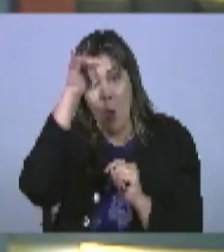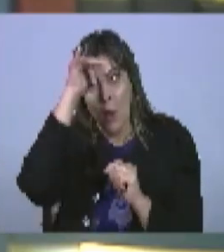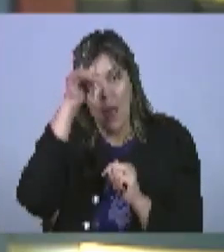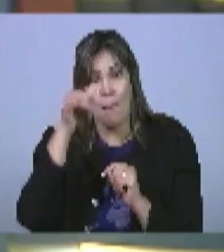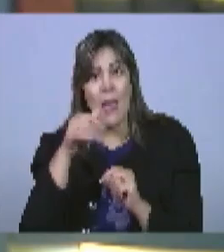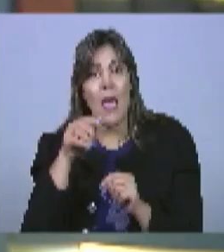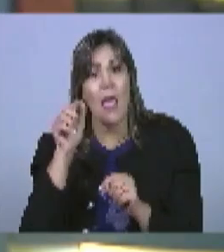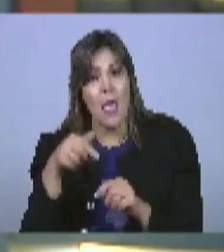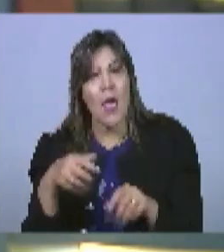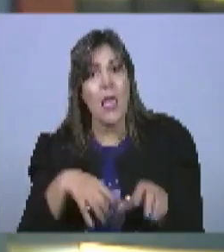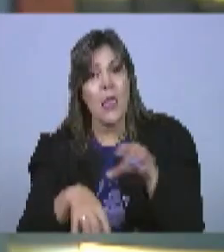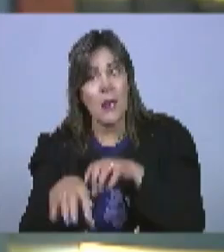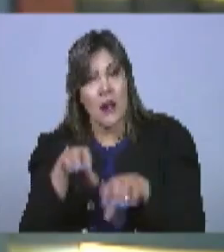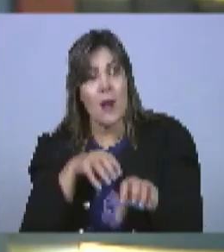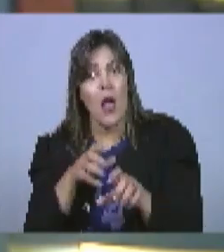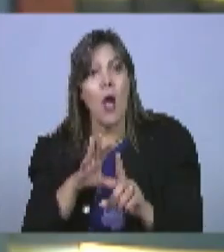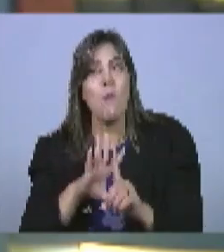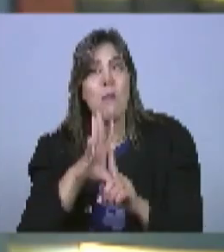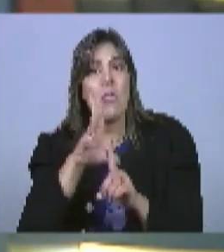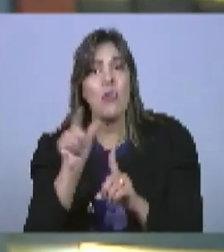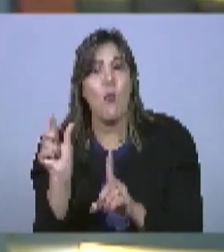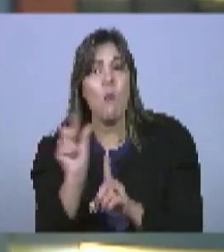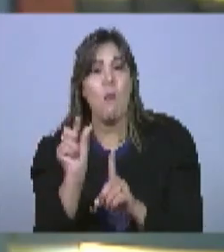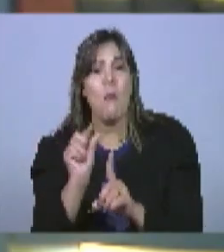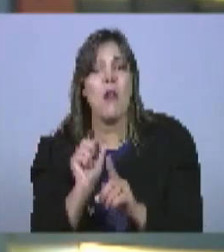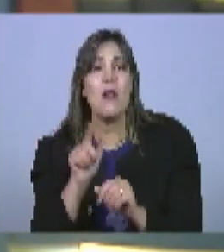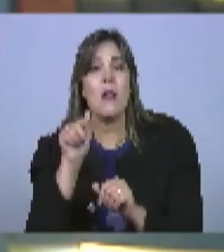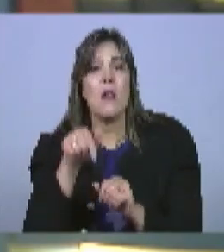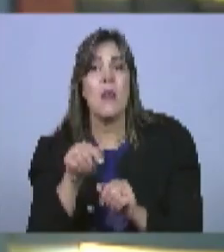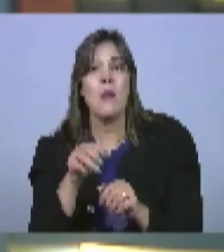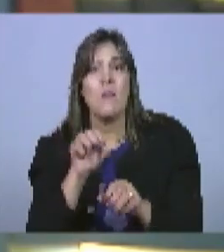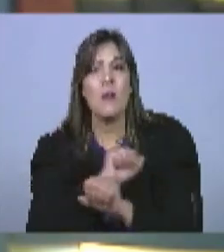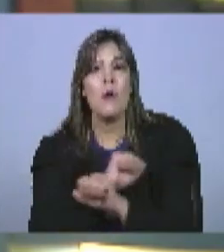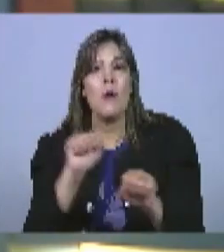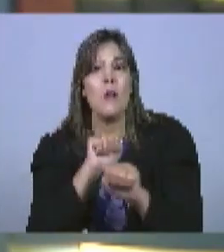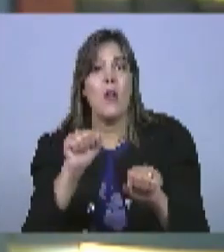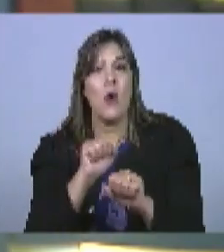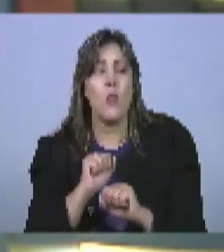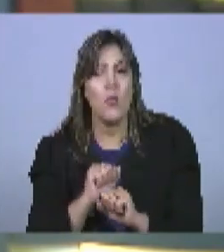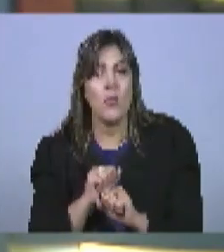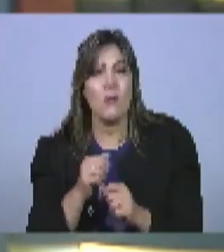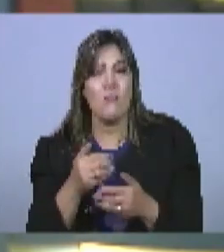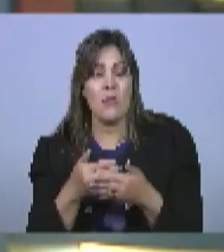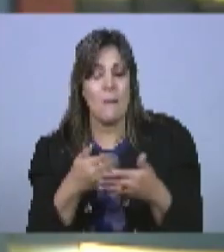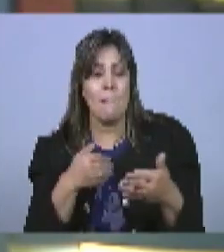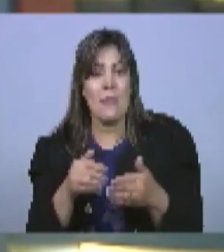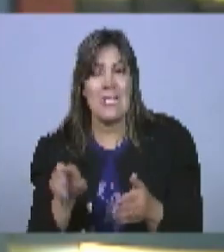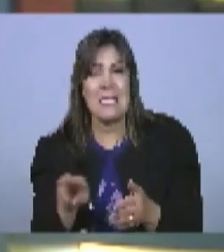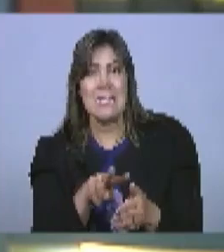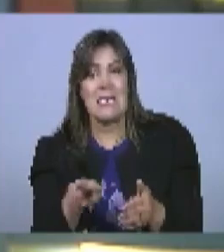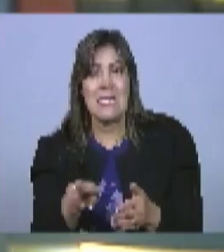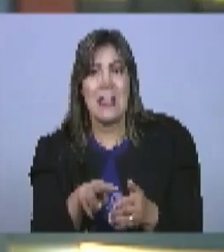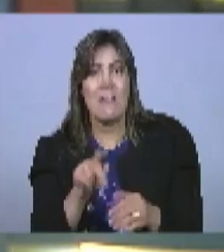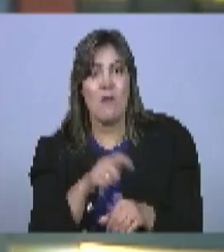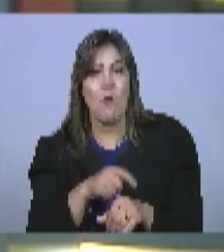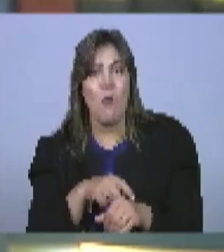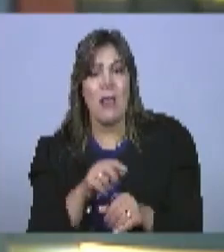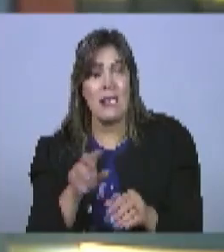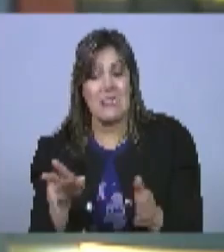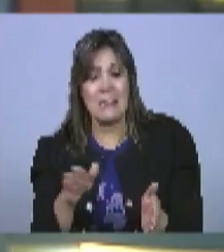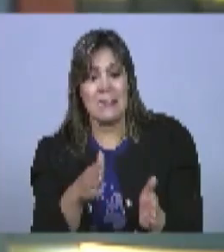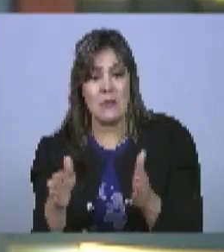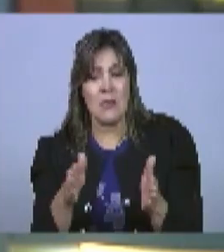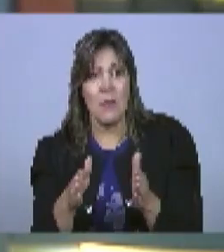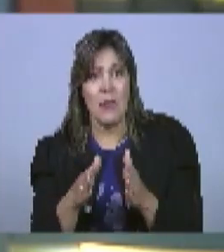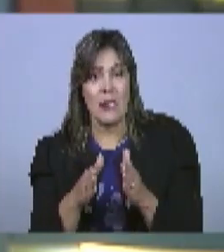الايرانيين اللي بيطور البرنامج النووي بينهم مسافه وفاصل زمني